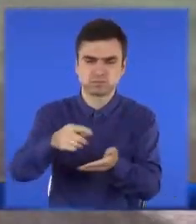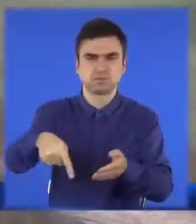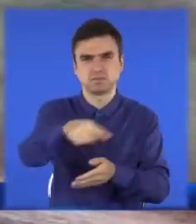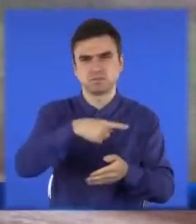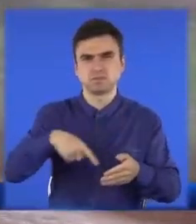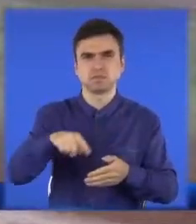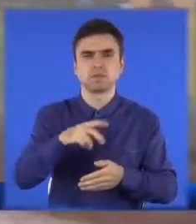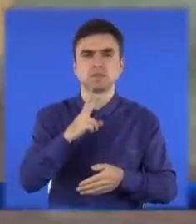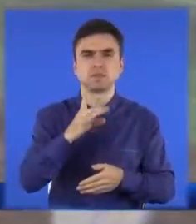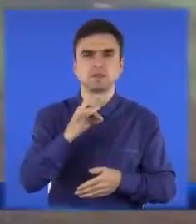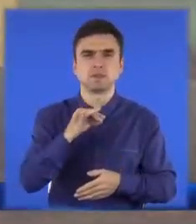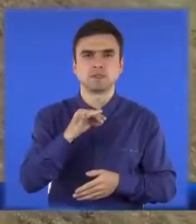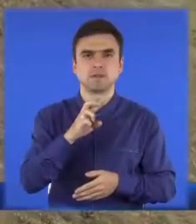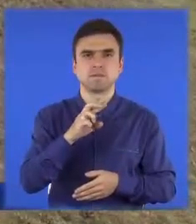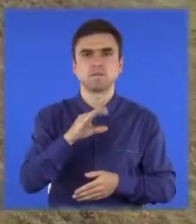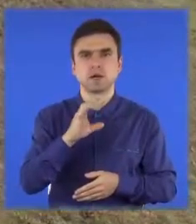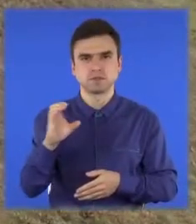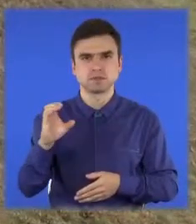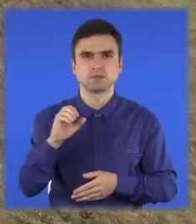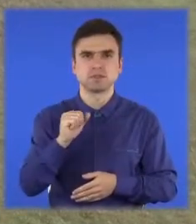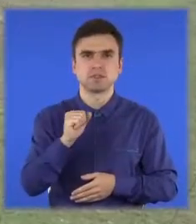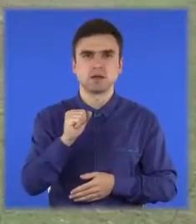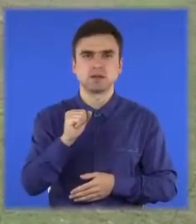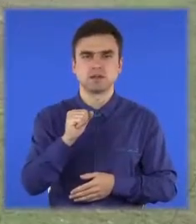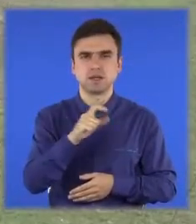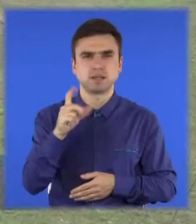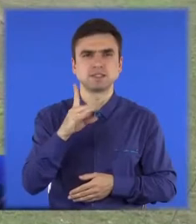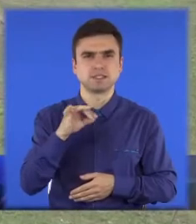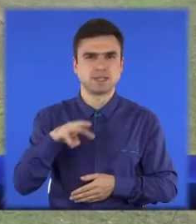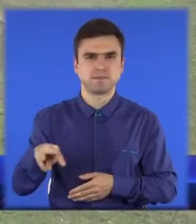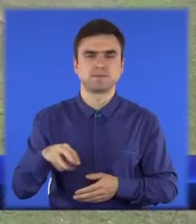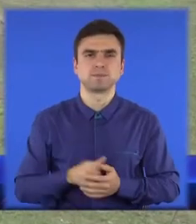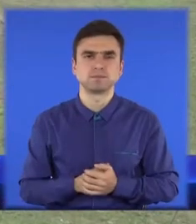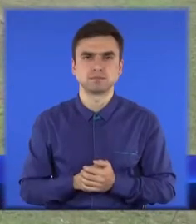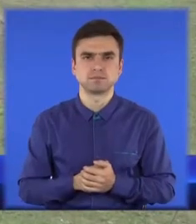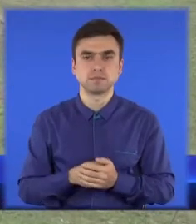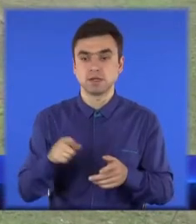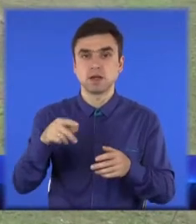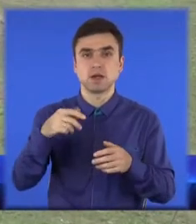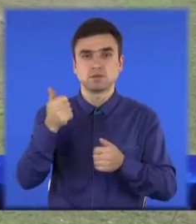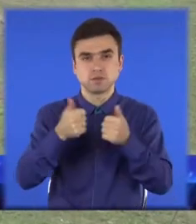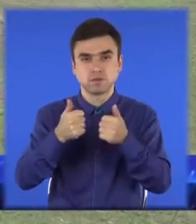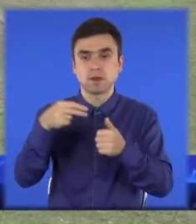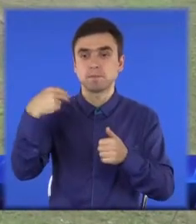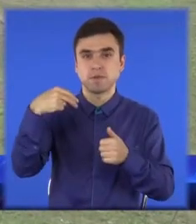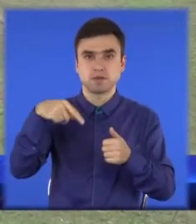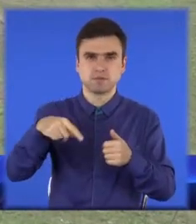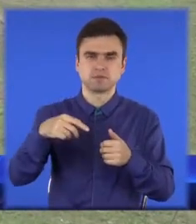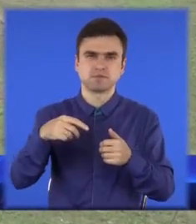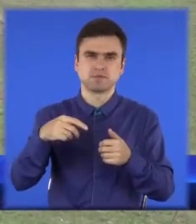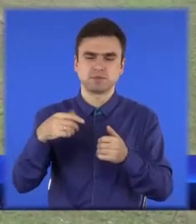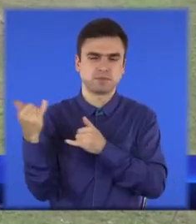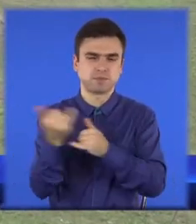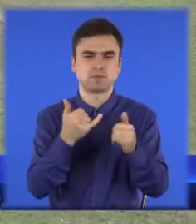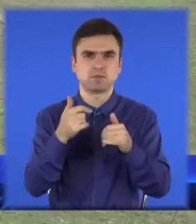перервах гостей розважали мотоциклісти та запальна музика. Так як проводяться мероприятия в місті Кривому Розі, ні в одному місті не проводяться.